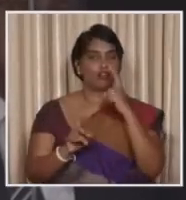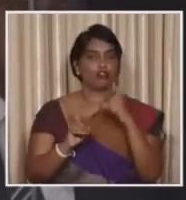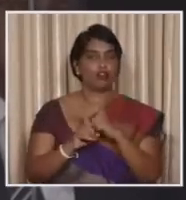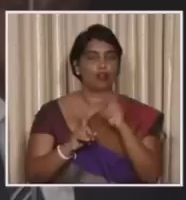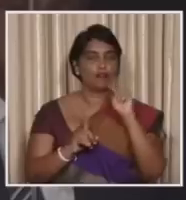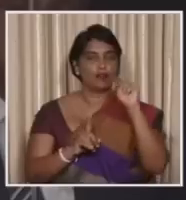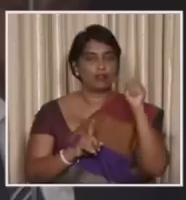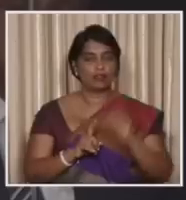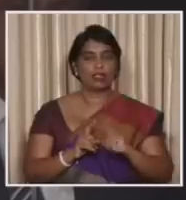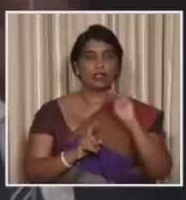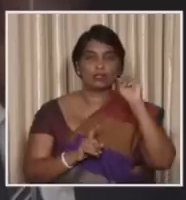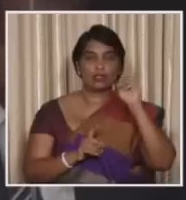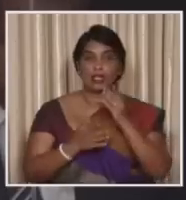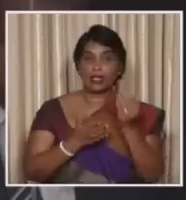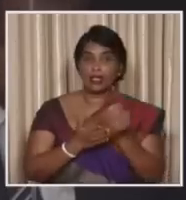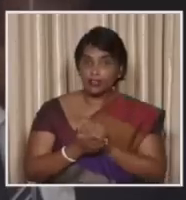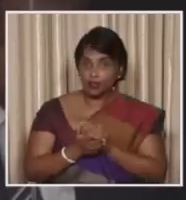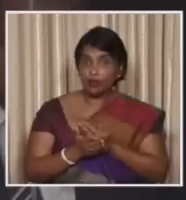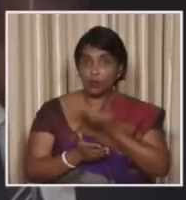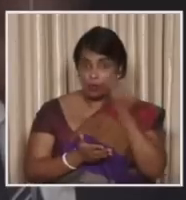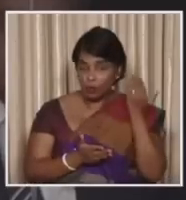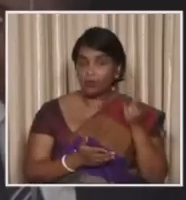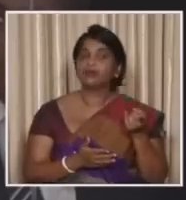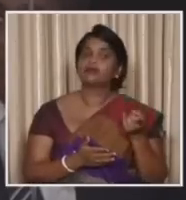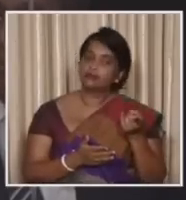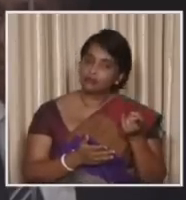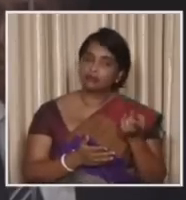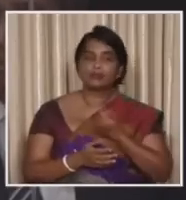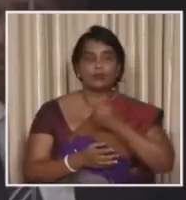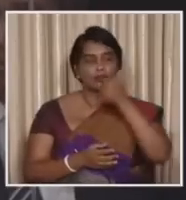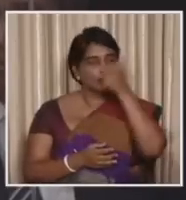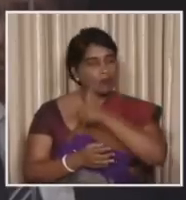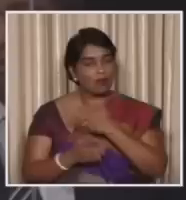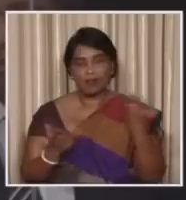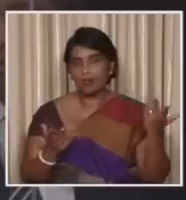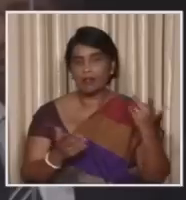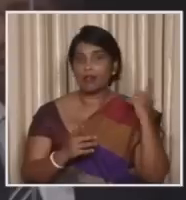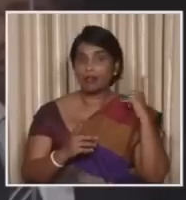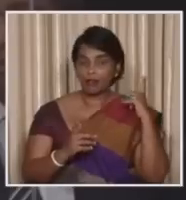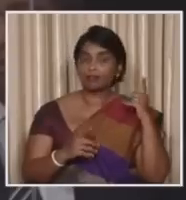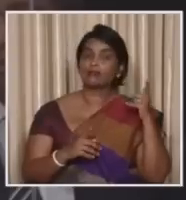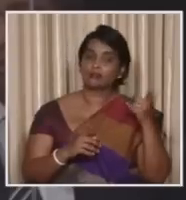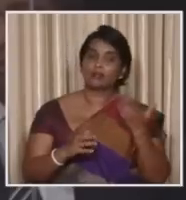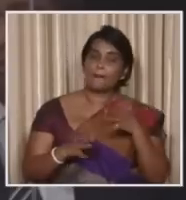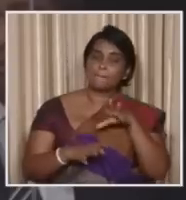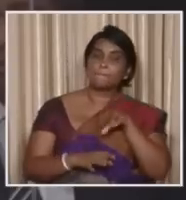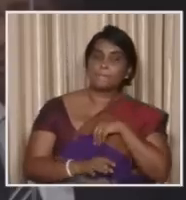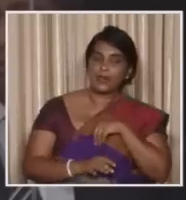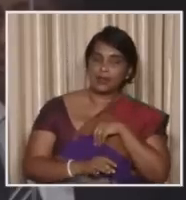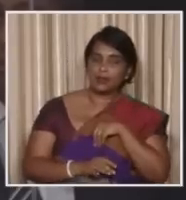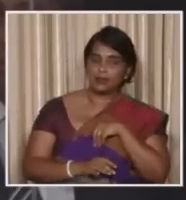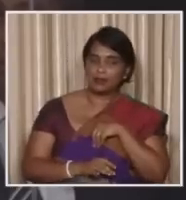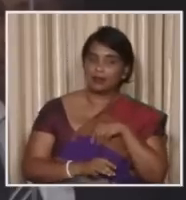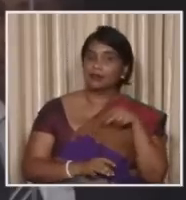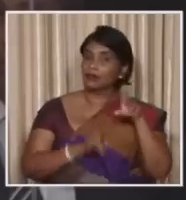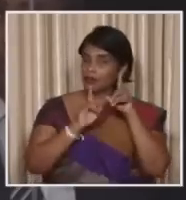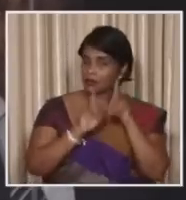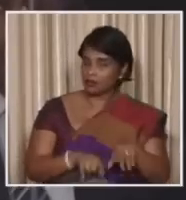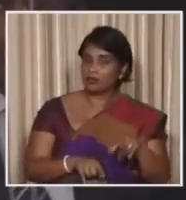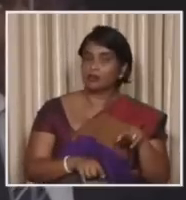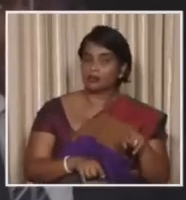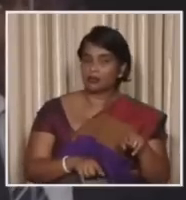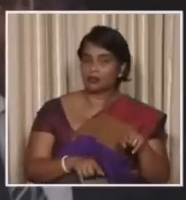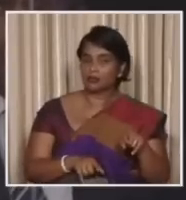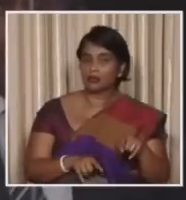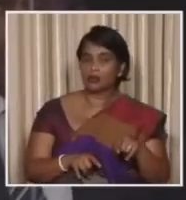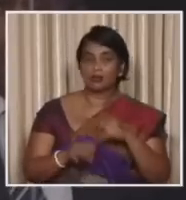20,000 30,000 ඉතුරු කර ගන්න පුළුවන් නම් අනිවාර්යයෙන්ම හොරෙක් කියලා හිටියේ නැත්නම් හමුදාවේ ඒගොල්ලෝ ඒ වෙලාවට ඒක පිළිගන්න. මේ අනුවට